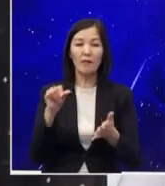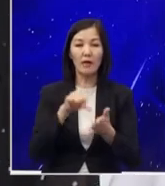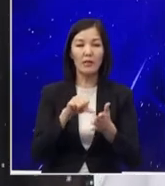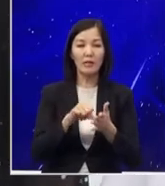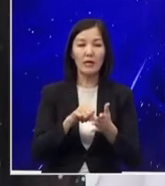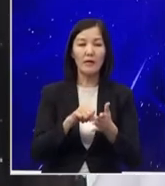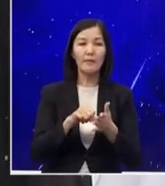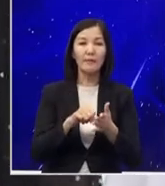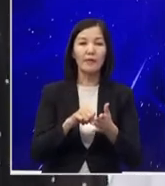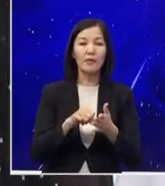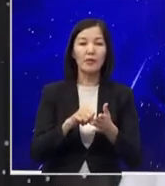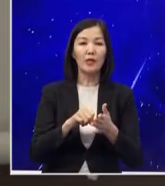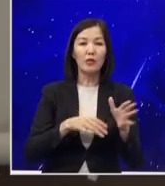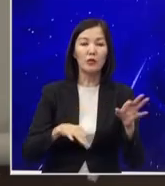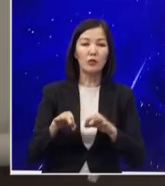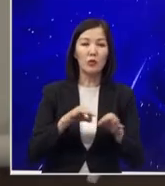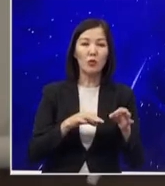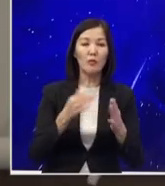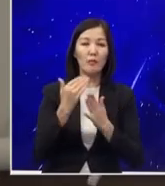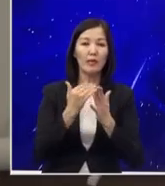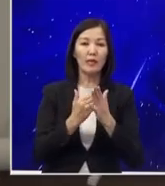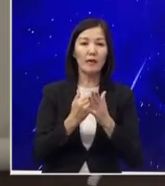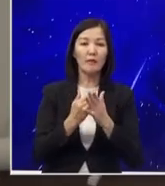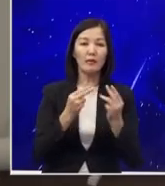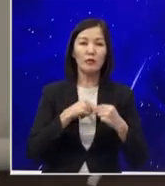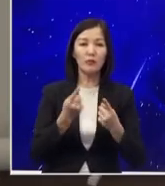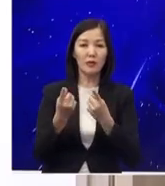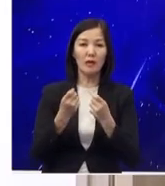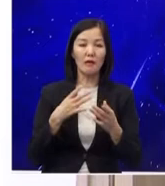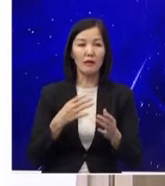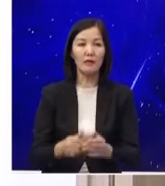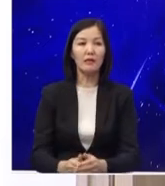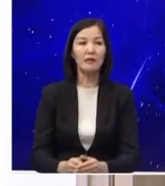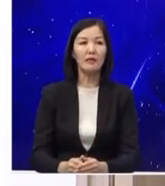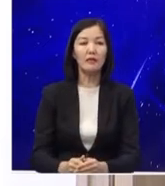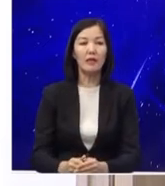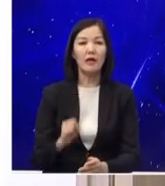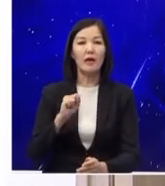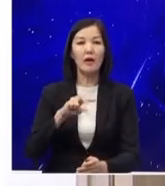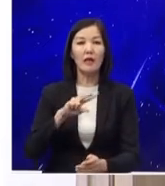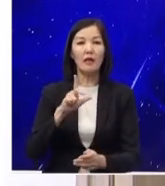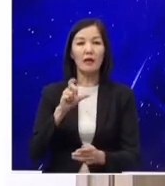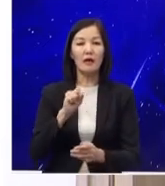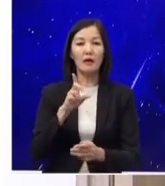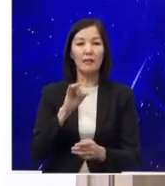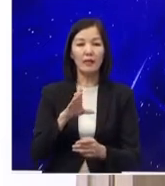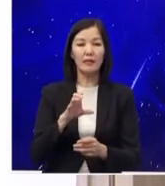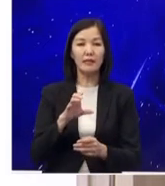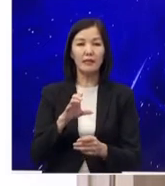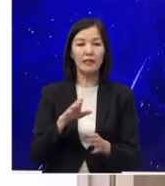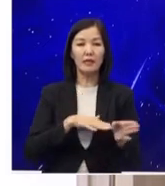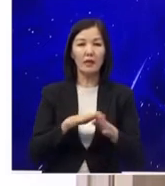тең жартысы дәл осы жол картасы аясында жұмыс қалынған. Біздің осы Алғабас дәрігерлік амбулаториясы капитальный